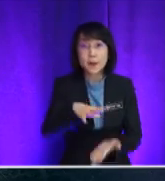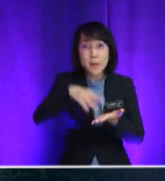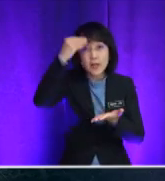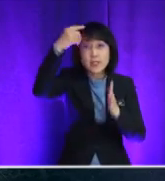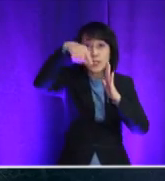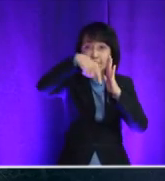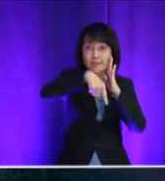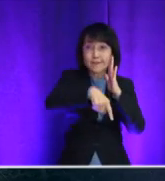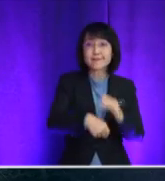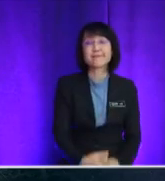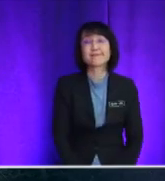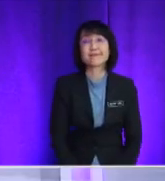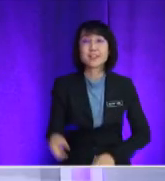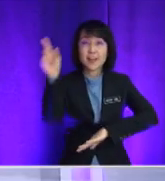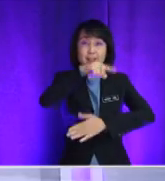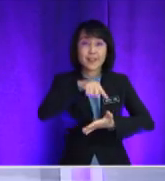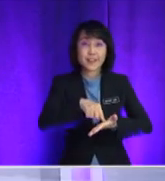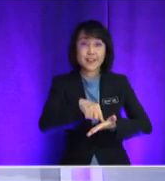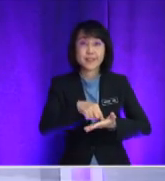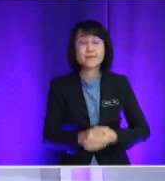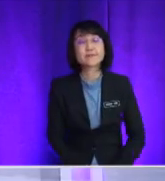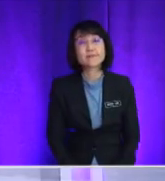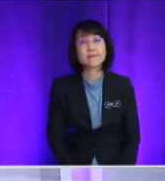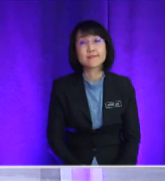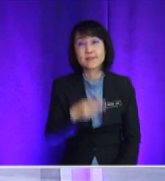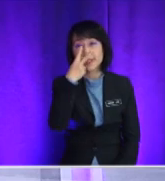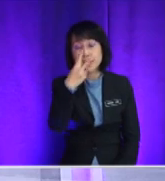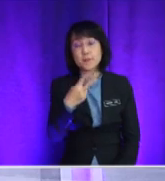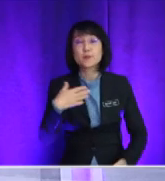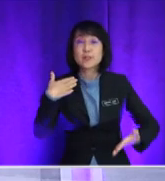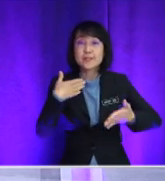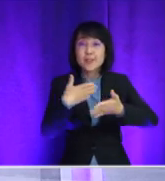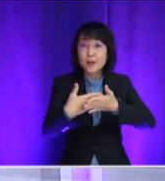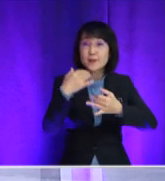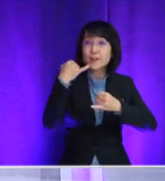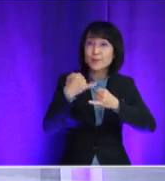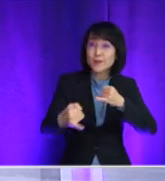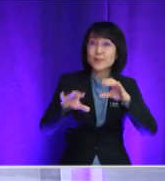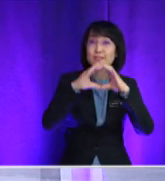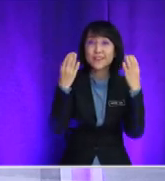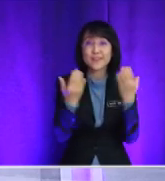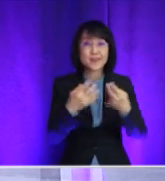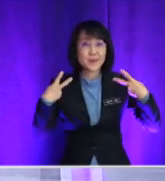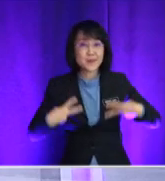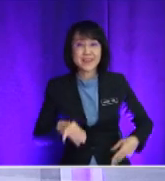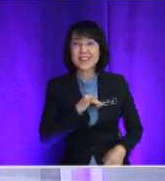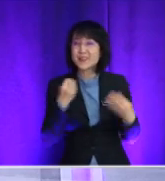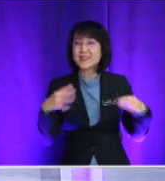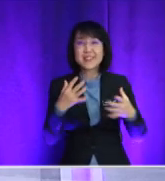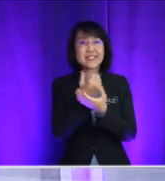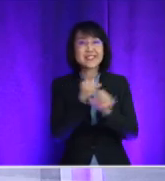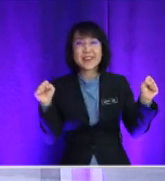dan untuk hari ini Cikgu memadaikan kita pun sudah sampai ke Penghujung kelas kita iku rompi saya pun sudah siap ee